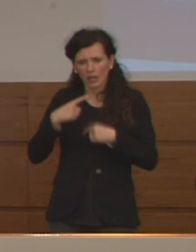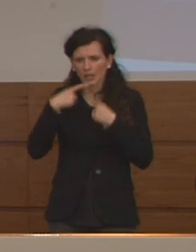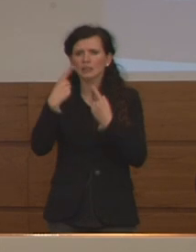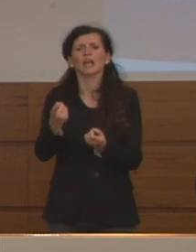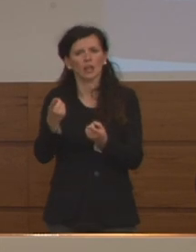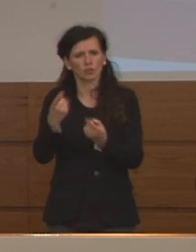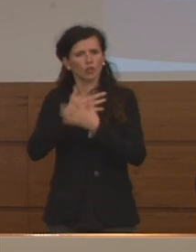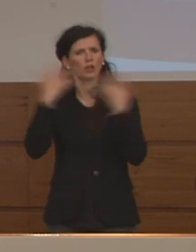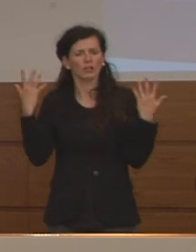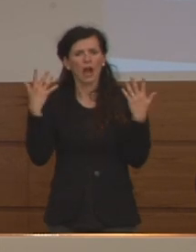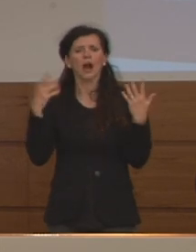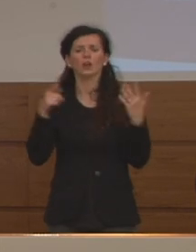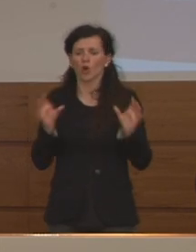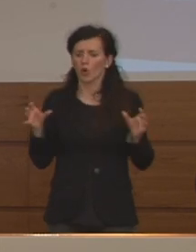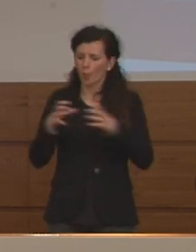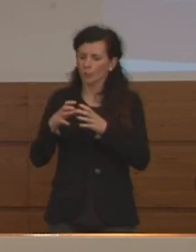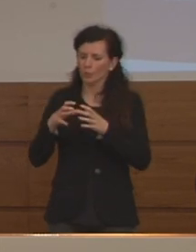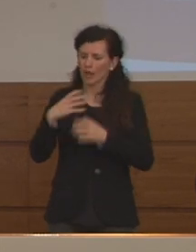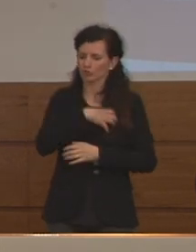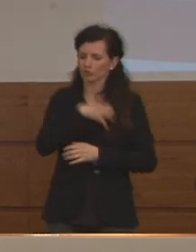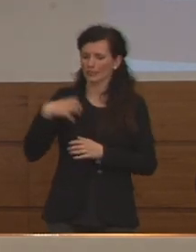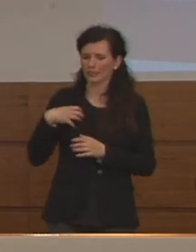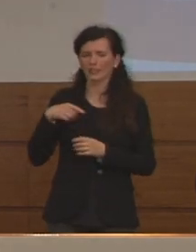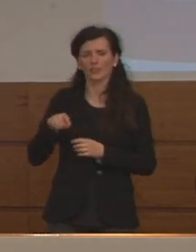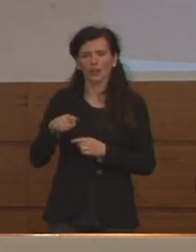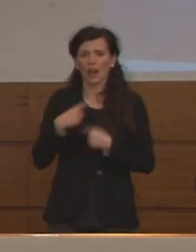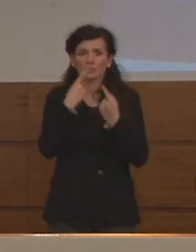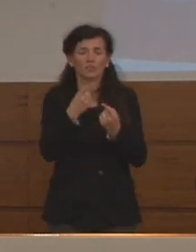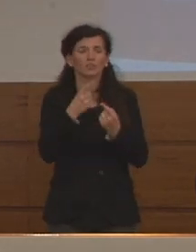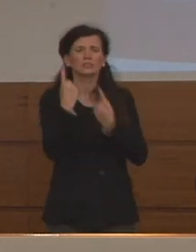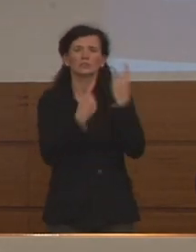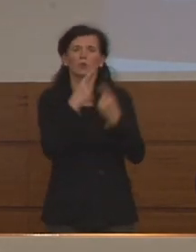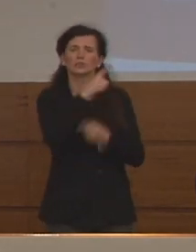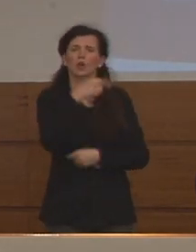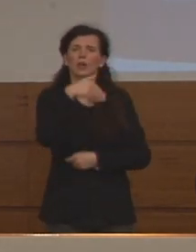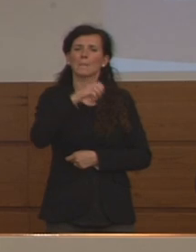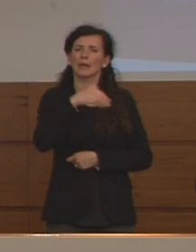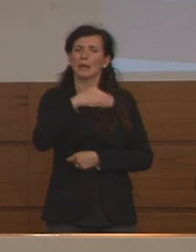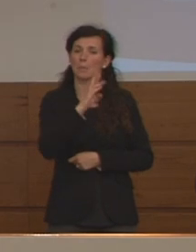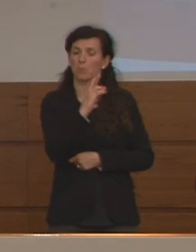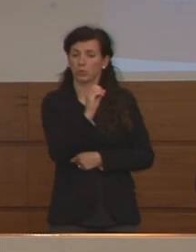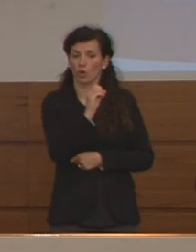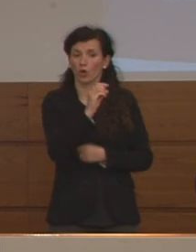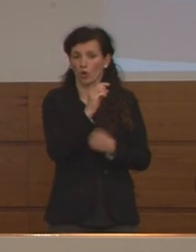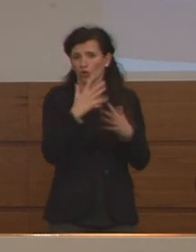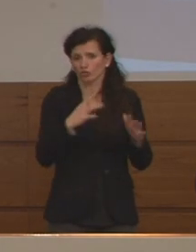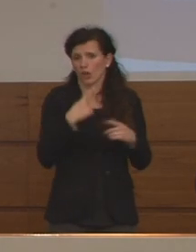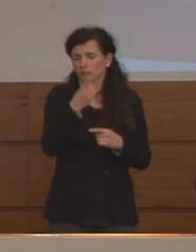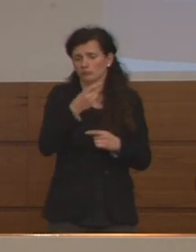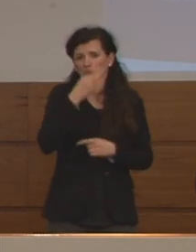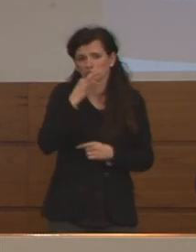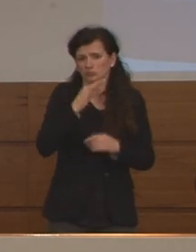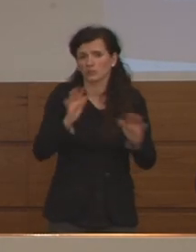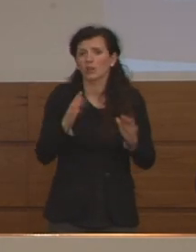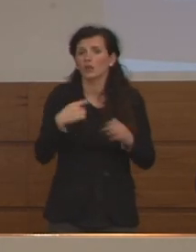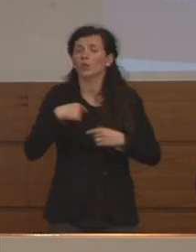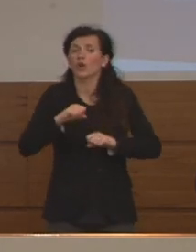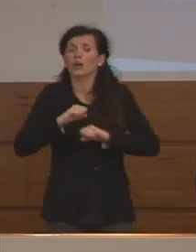posizioni della comunità scientifica sul membro quindi io credo che non ci siano alcuna non ci sia stata